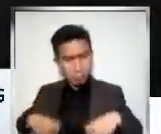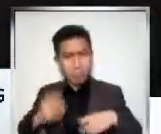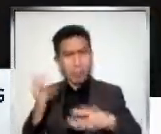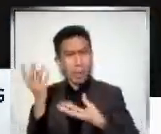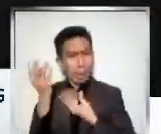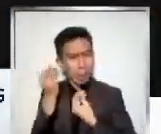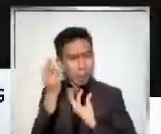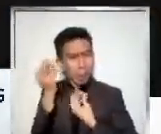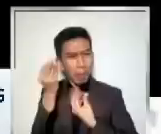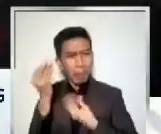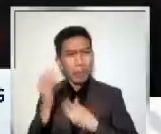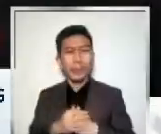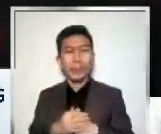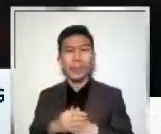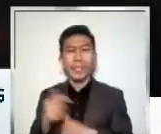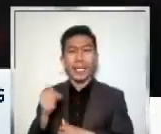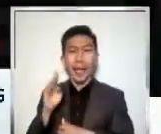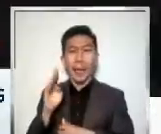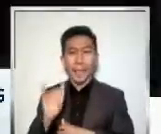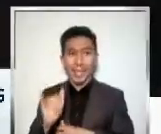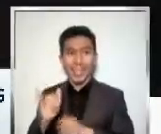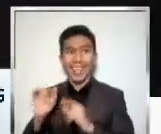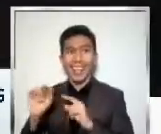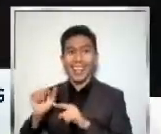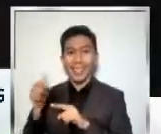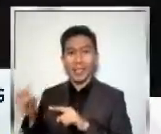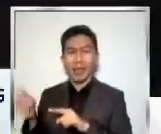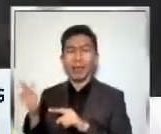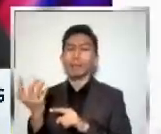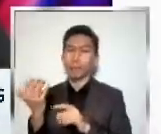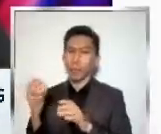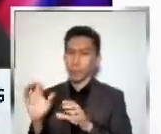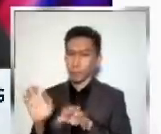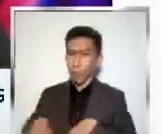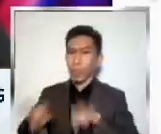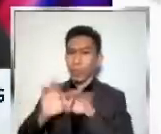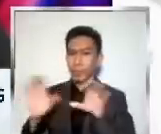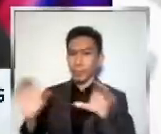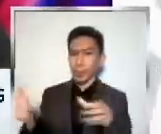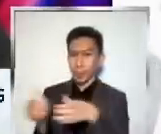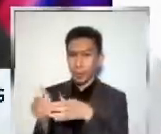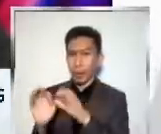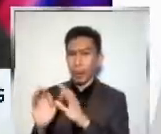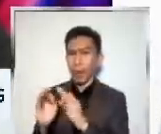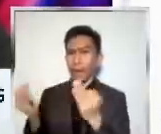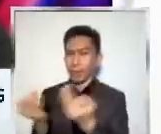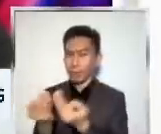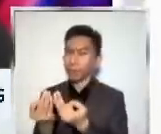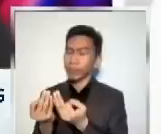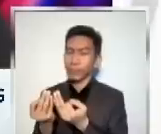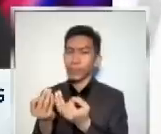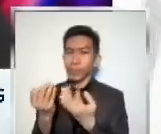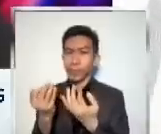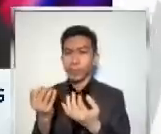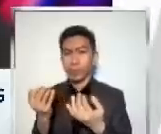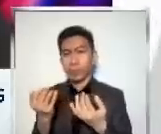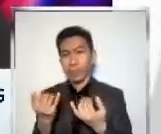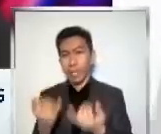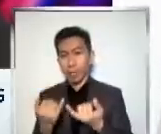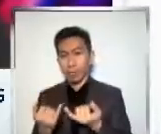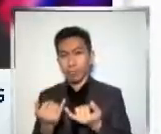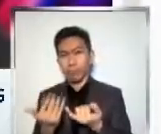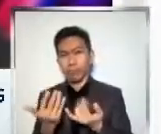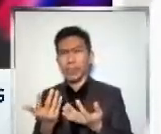ito na kasama niya sa pananampalatayang kanya mga mahal sa buhay. I'd always treasure this very special, not man occasion,